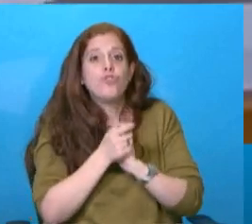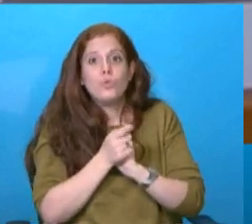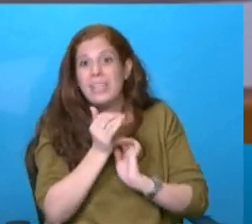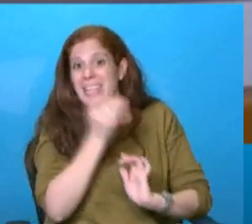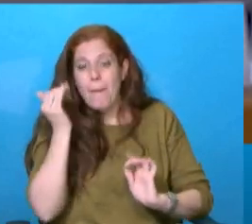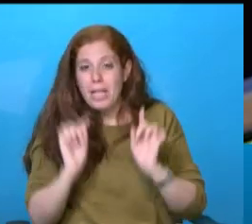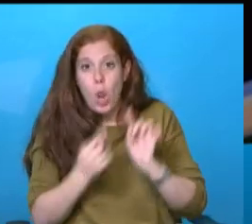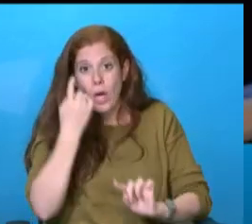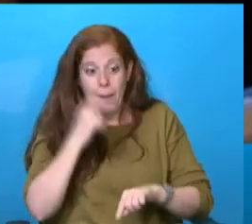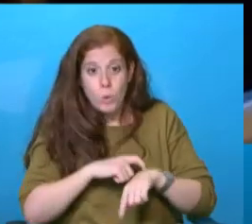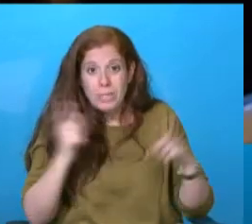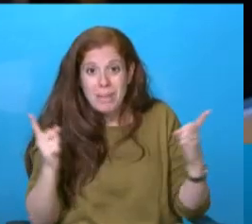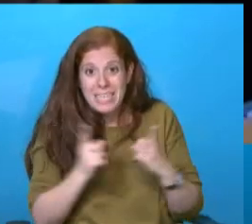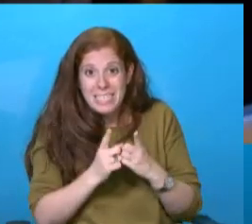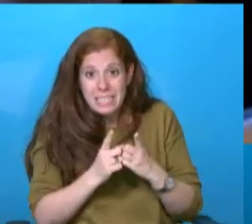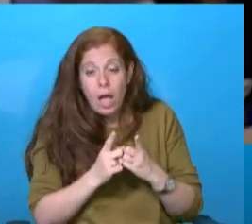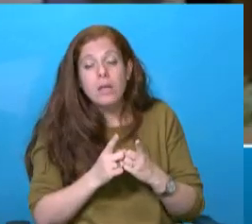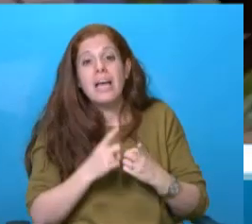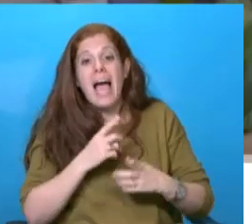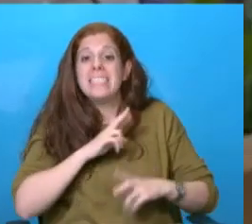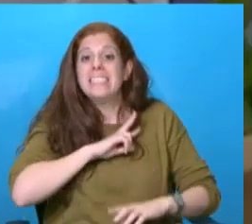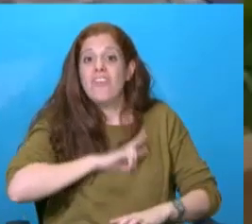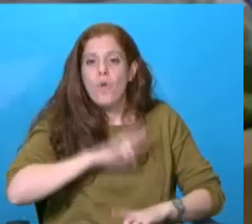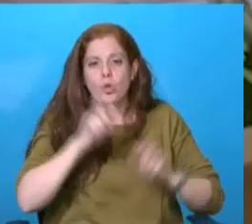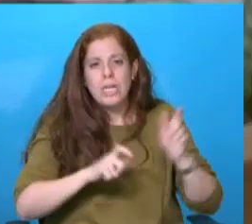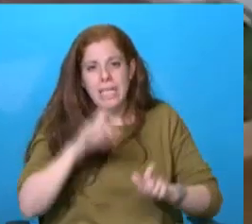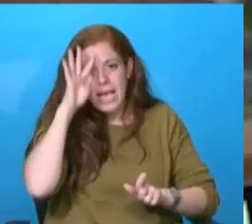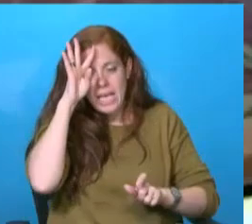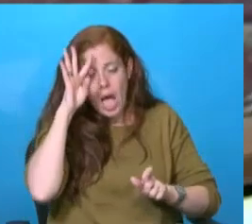בתוך זמן קצר, סבלנותם של אזרחי איראן הולכת ומתקצרת.